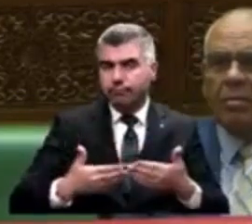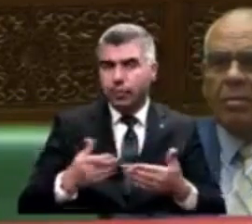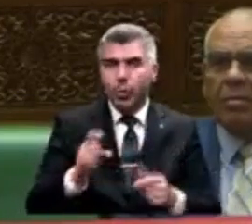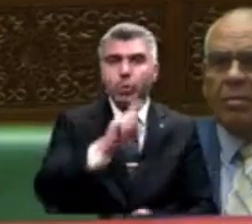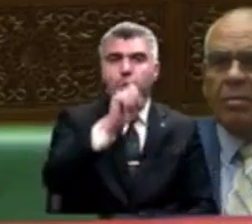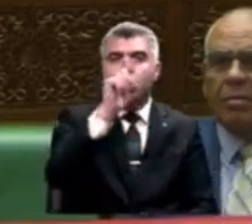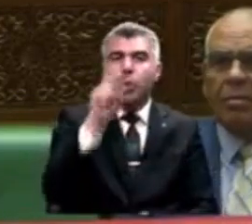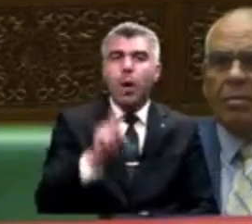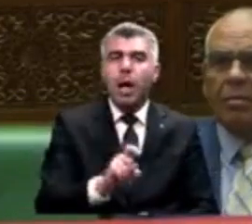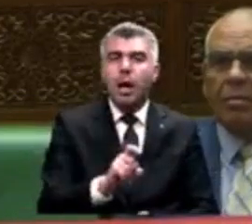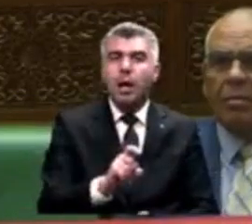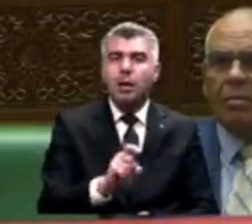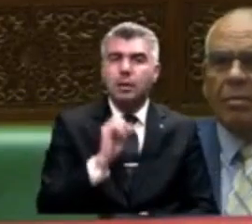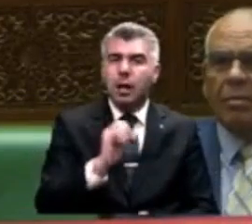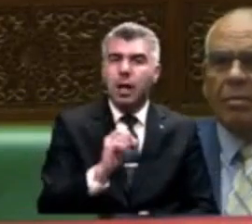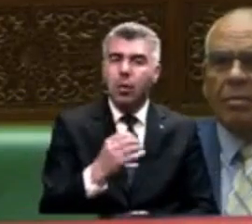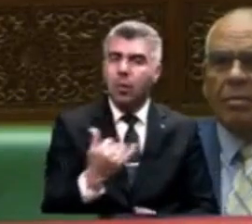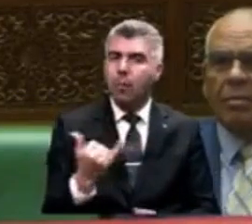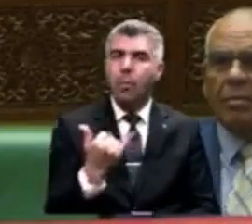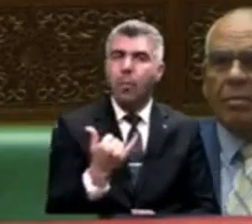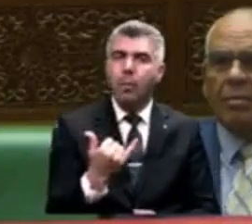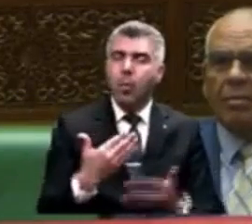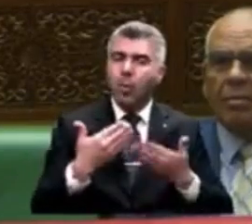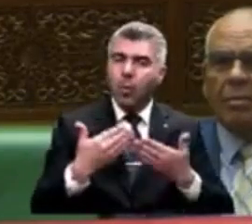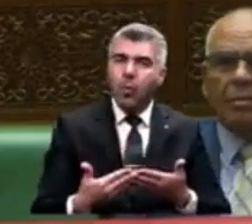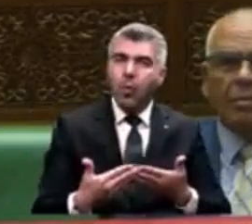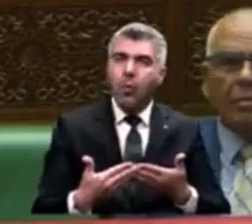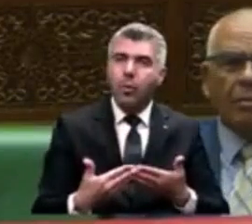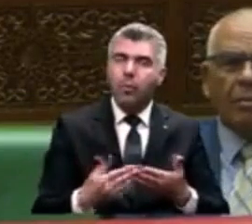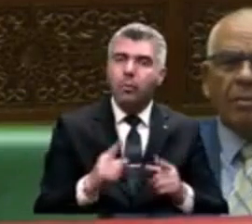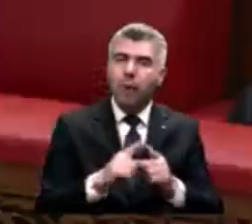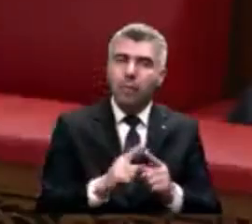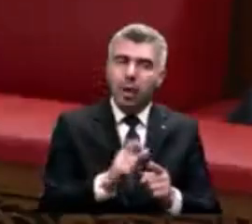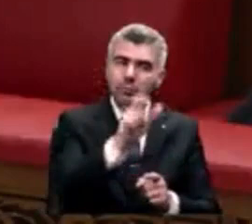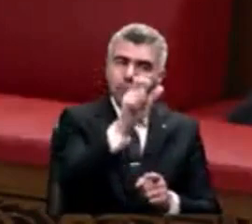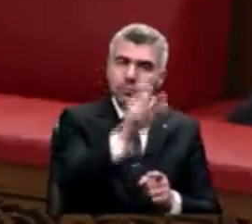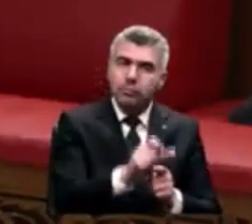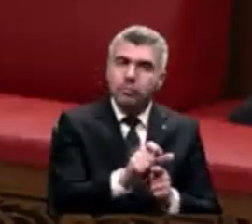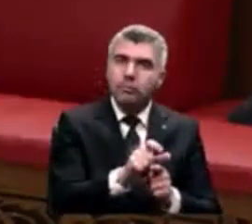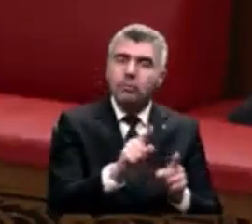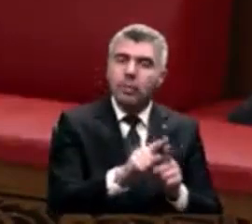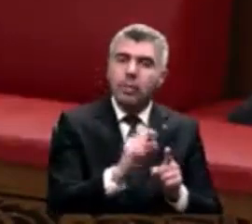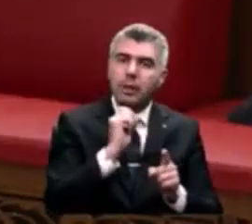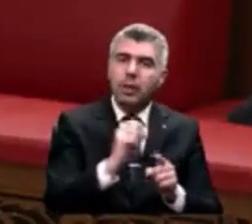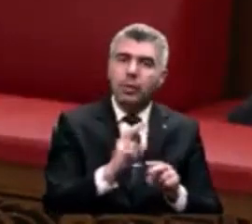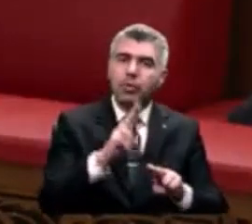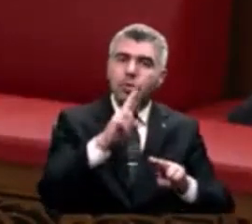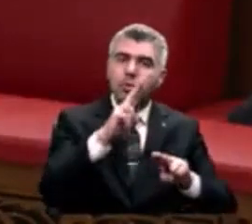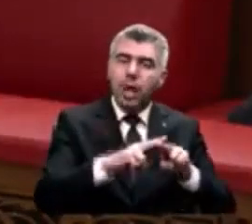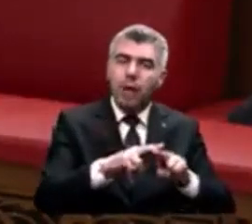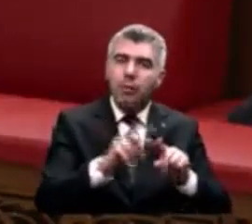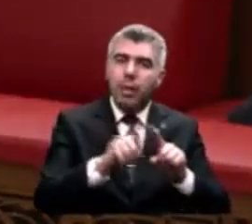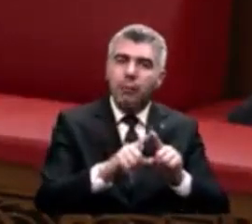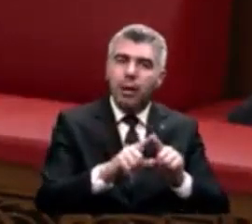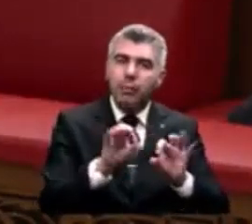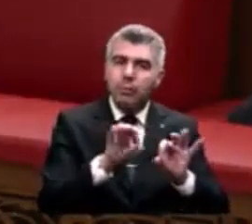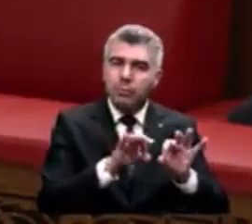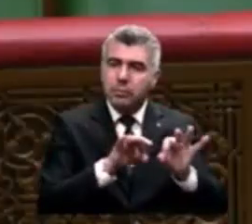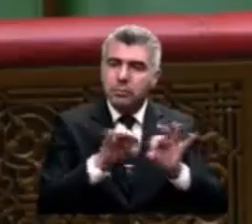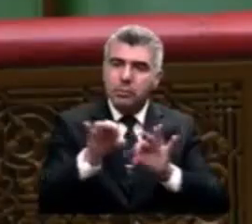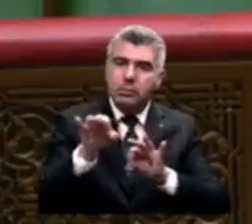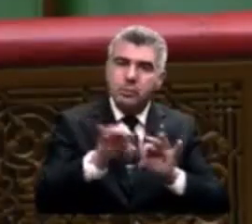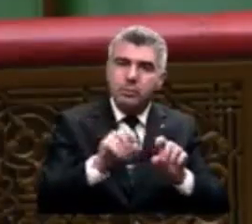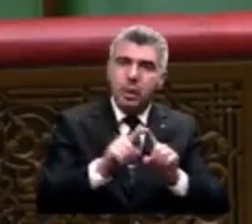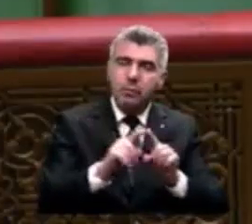القبعة السياسية جانبا ديالنا جانبا، وغادي نسألوا فيكم رجل الدولة اللي في واحد الوقيتة أشرف على وضع الخطوط العريضة